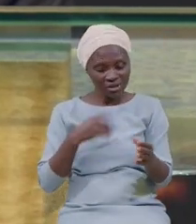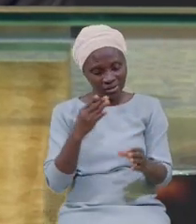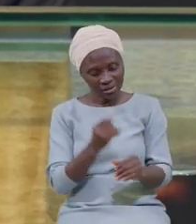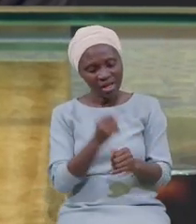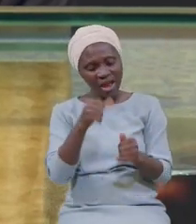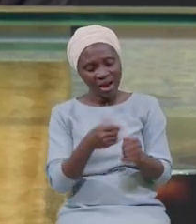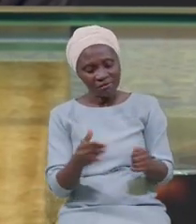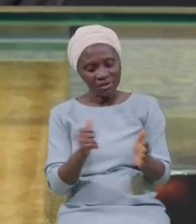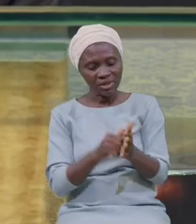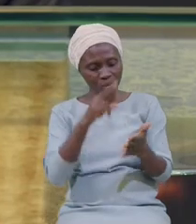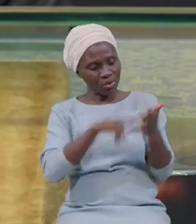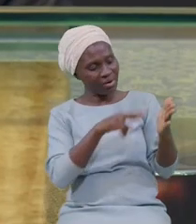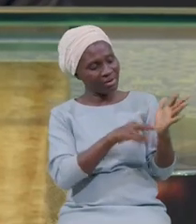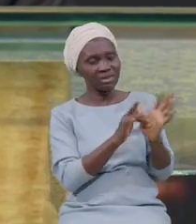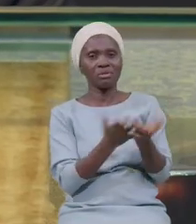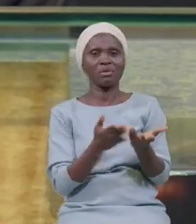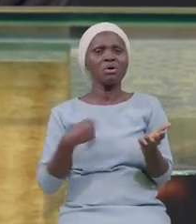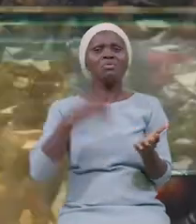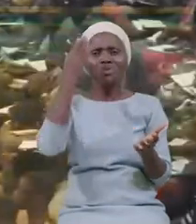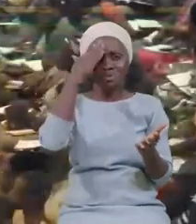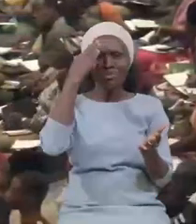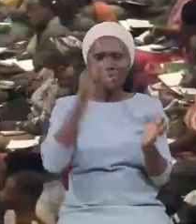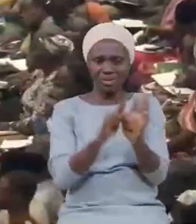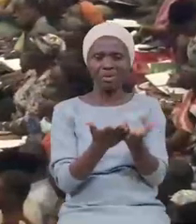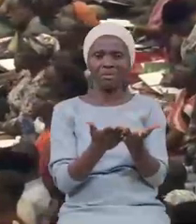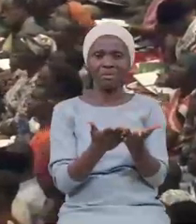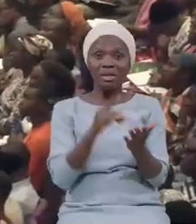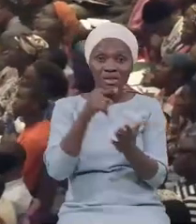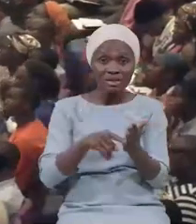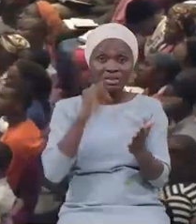connaissons l'écriture, voici l'église biblique de quoi?